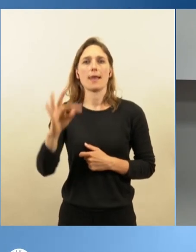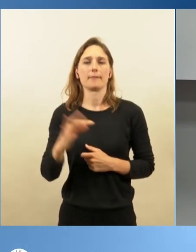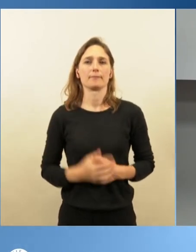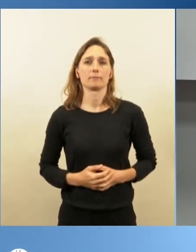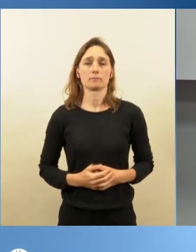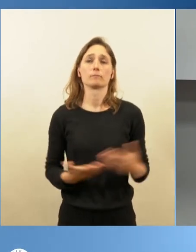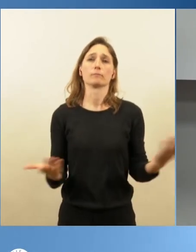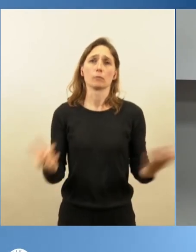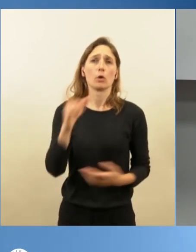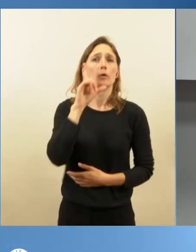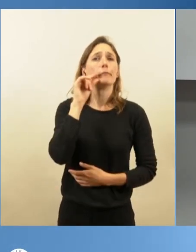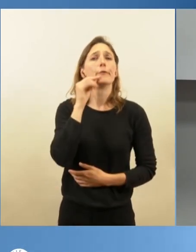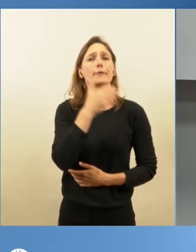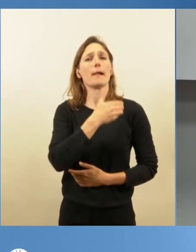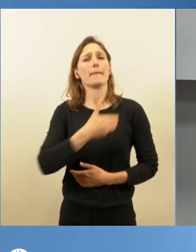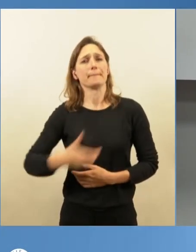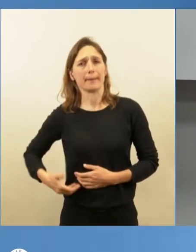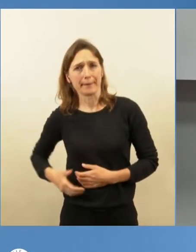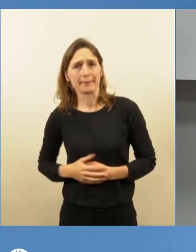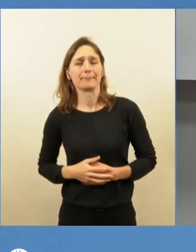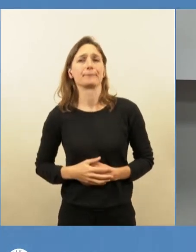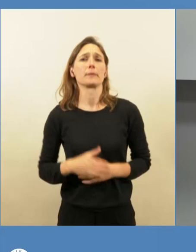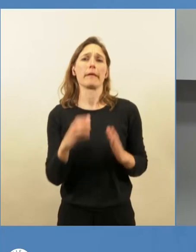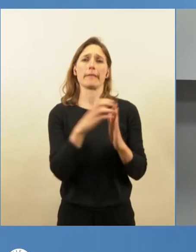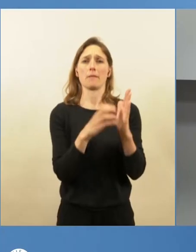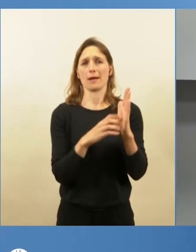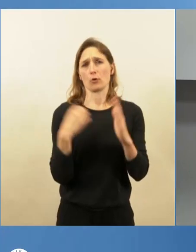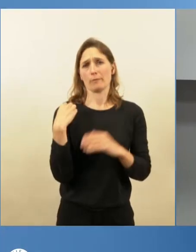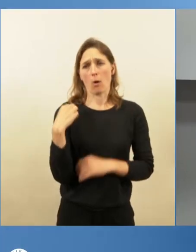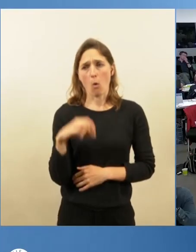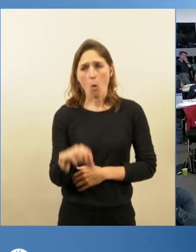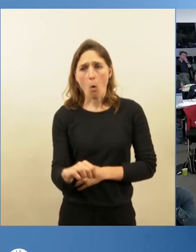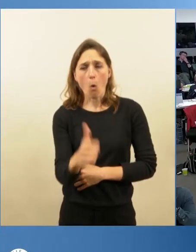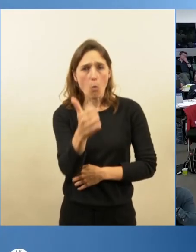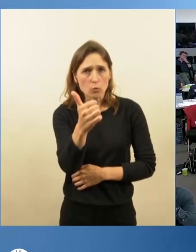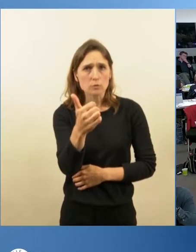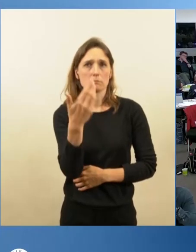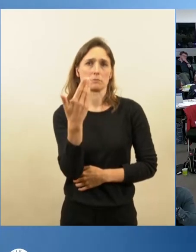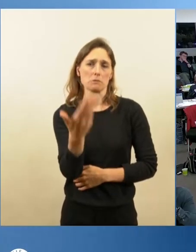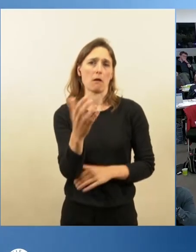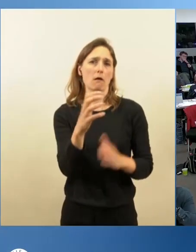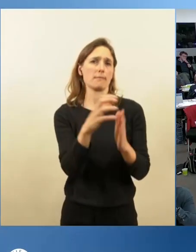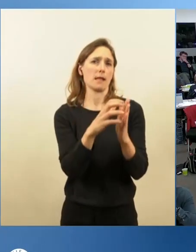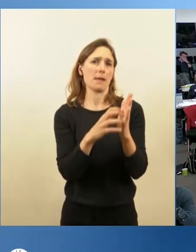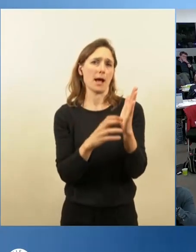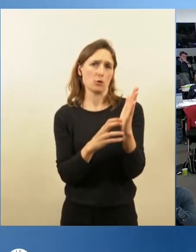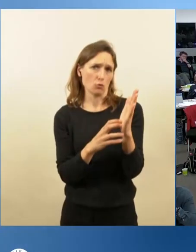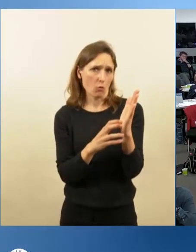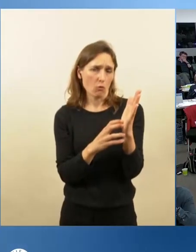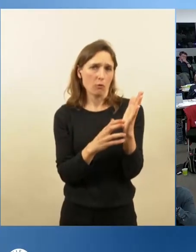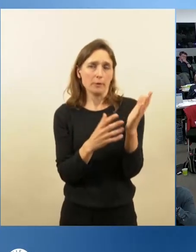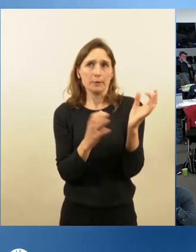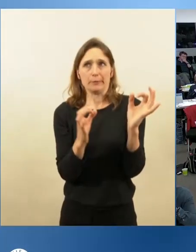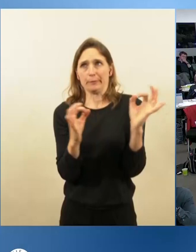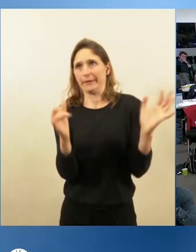Monsieur le Maire donc la délibération numéro 11 est une délibération qui sous forme d'une farce